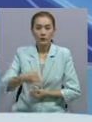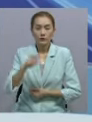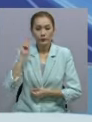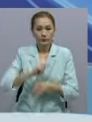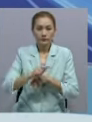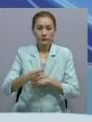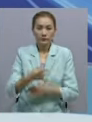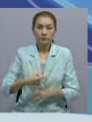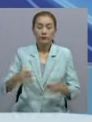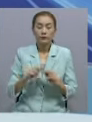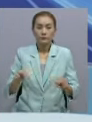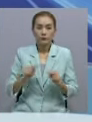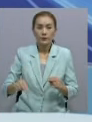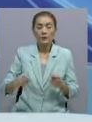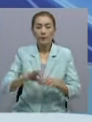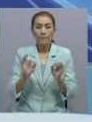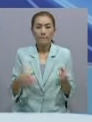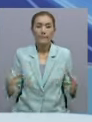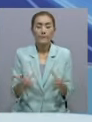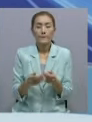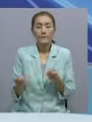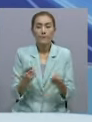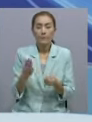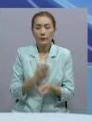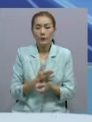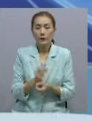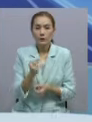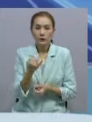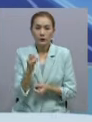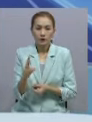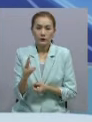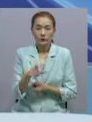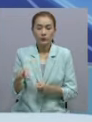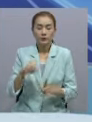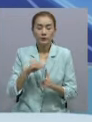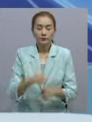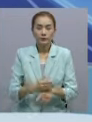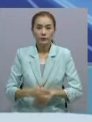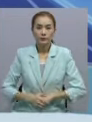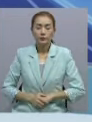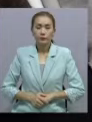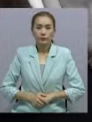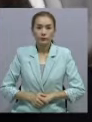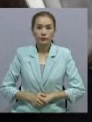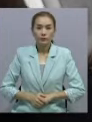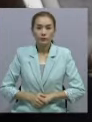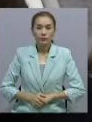беру мекемелерінің ұстаздары, кәсіп одағы ұйымдарының жетекшілері, Хусейн ағаның шәкірттері қатысты.